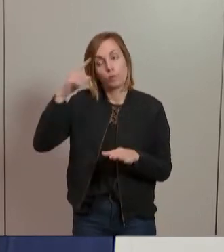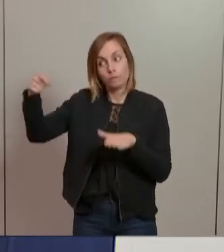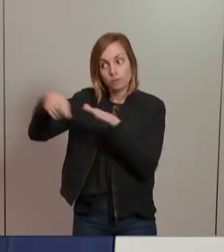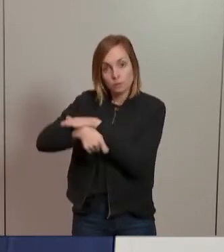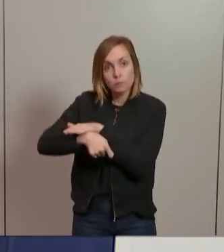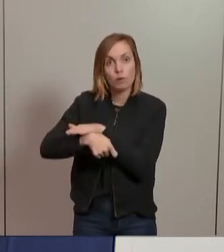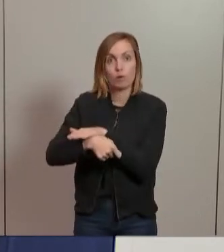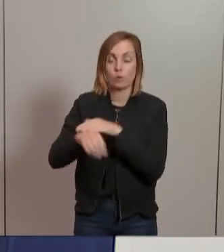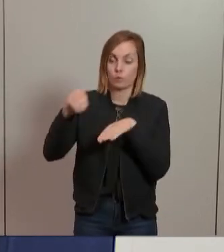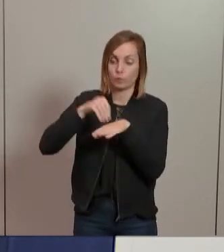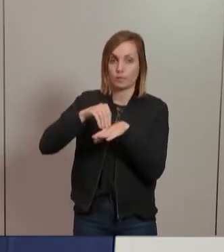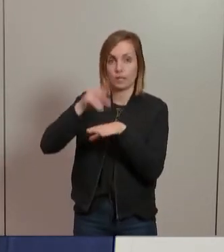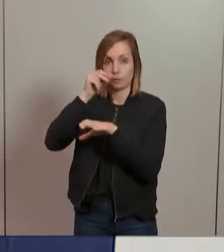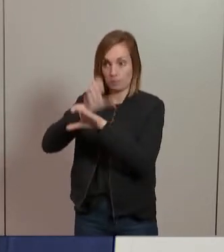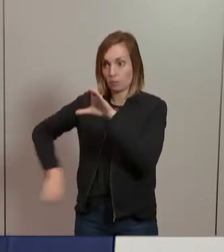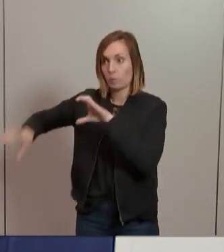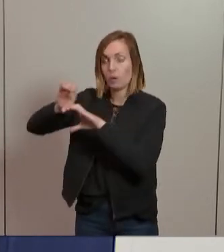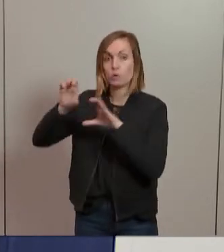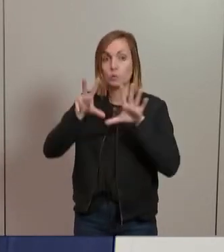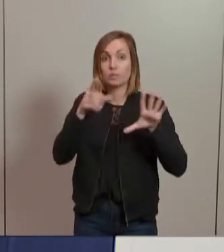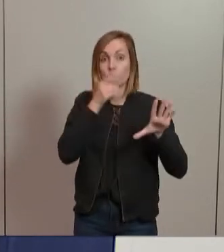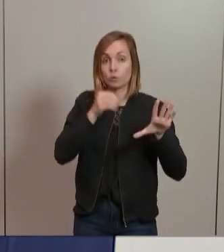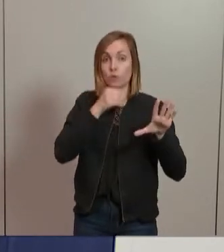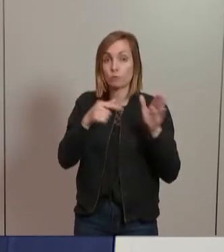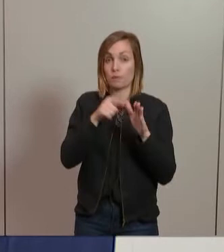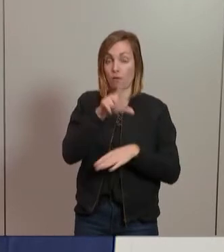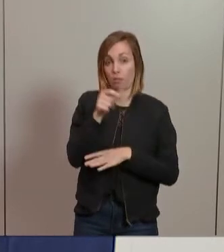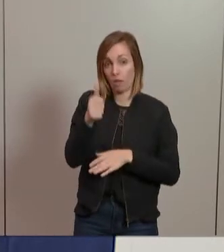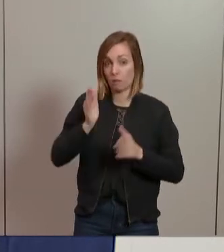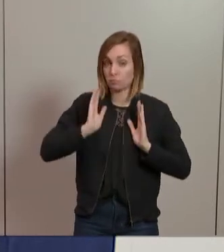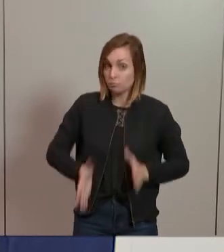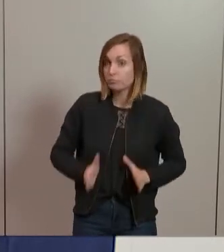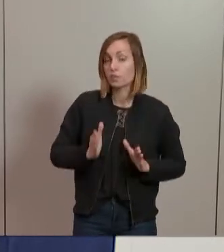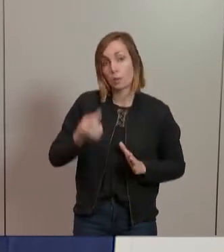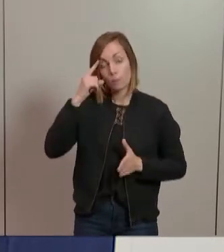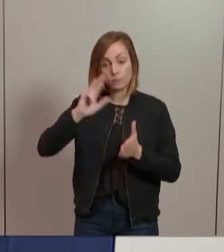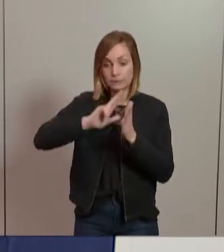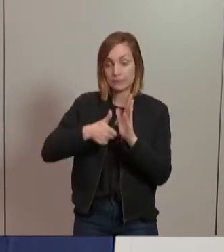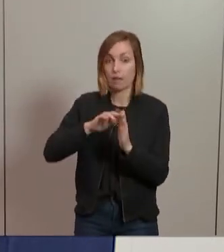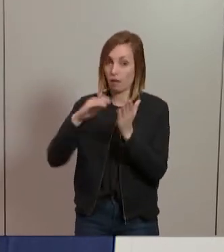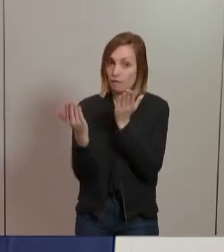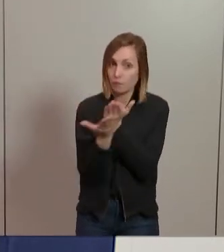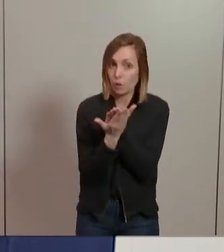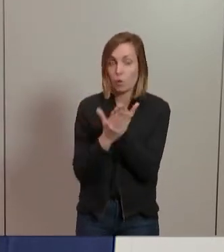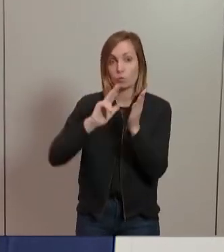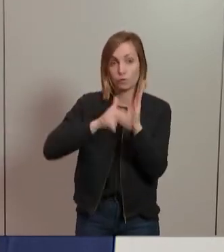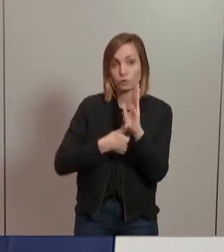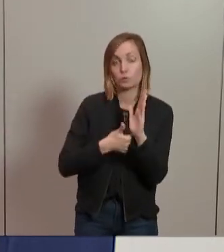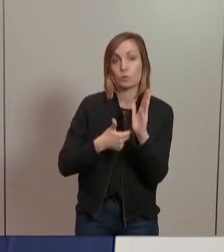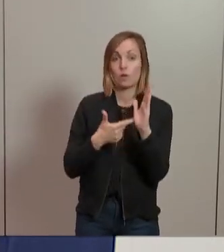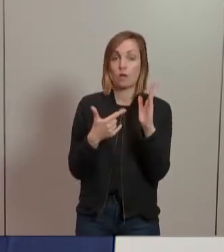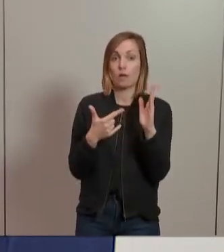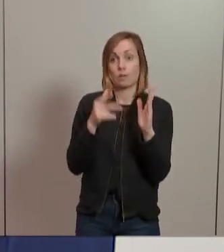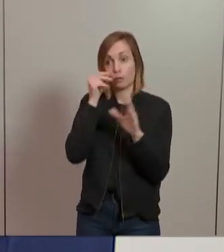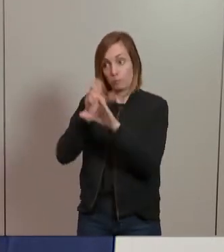financement, le Conseil métropolitain du 8 octobre 2021 a délibéré pour permettre la signature d'un avenant à la convention cadre entre la métropole